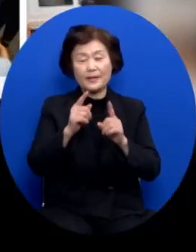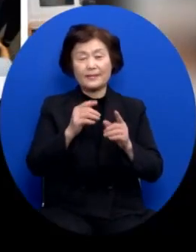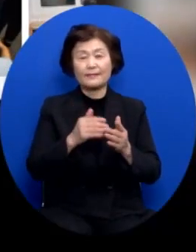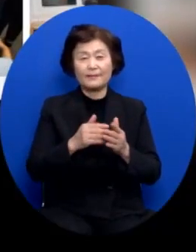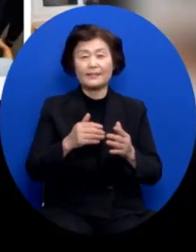밝혔습니다